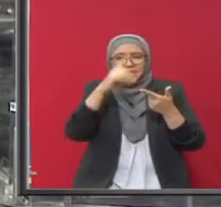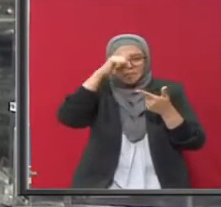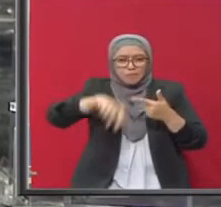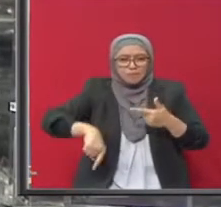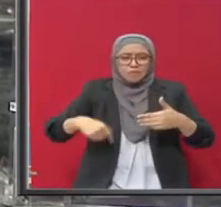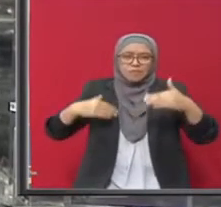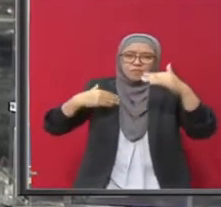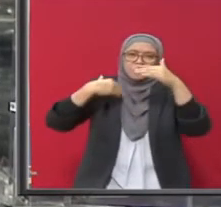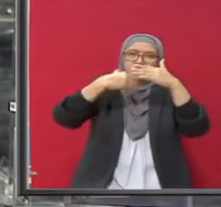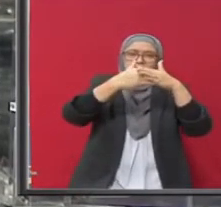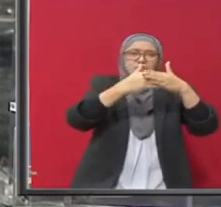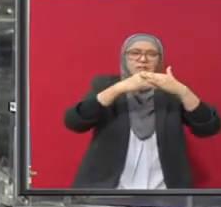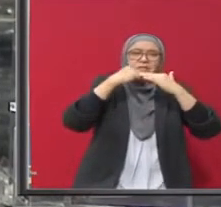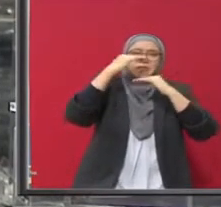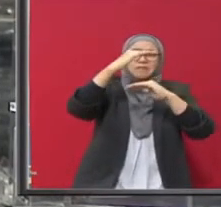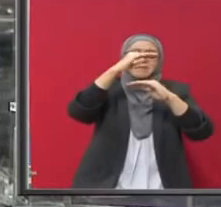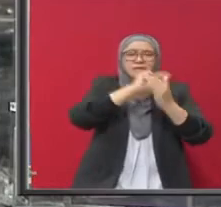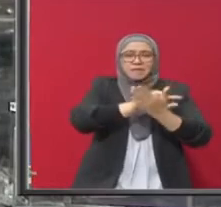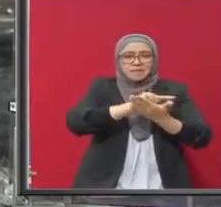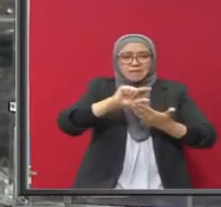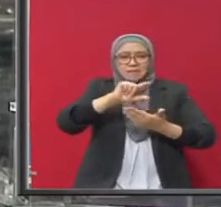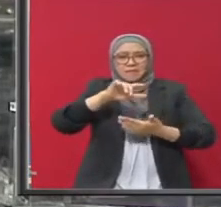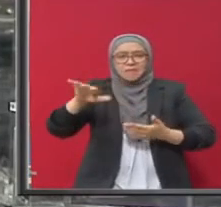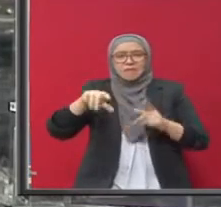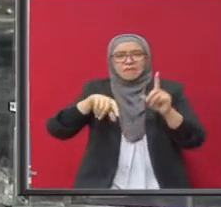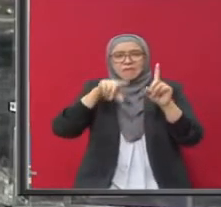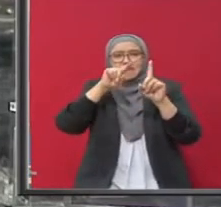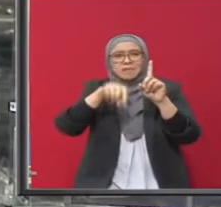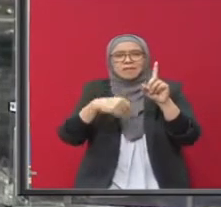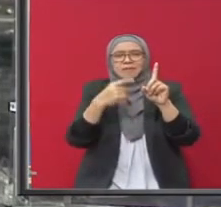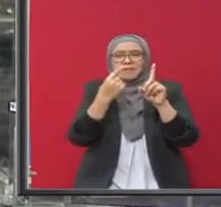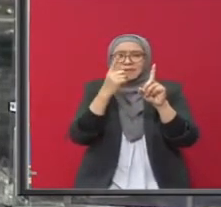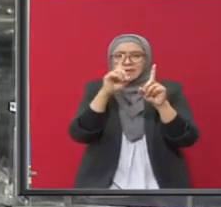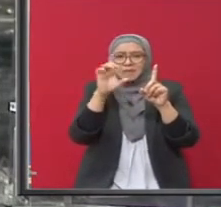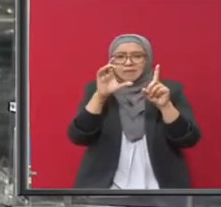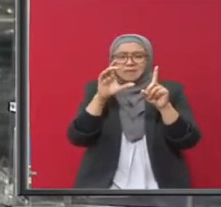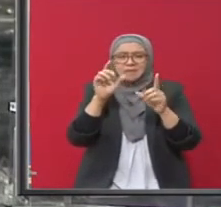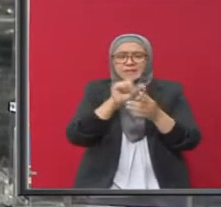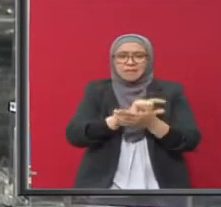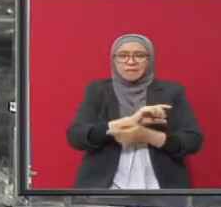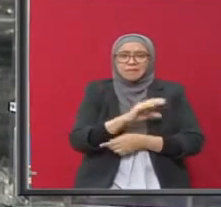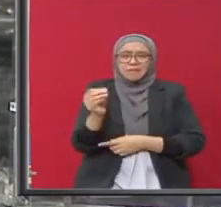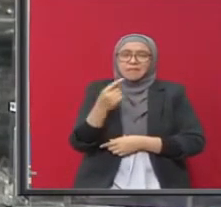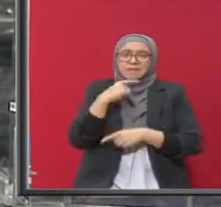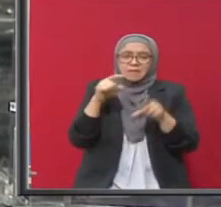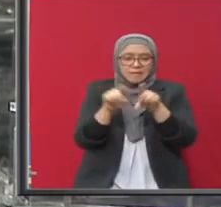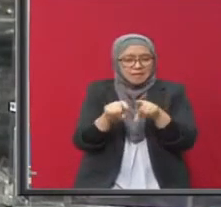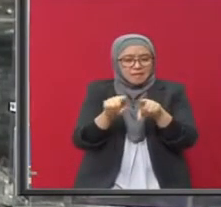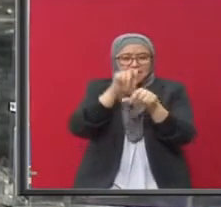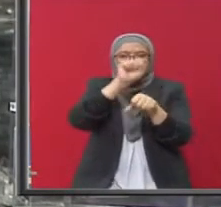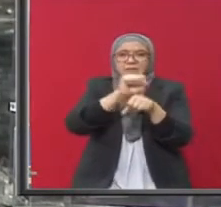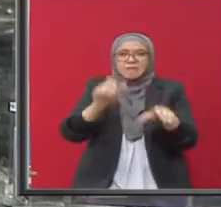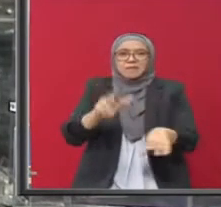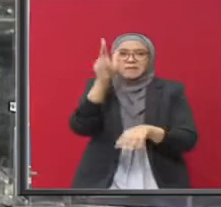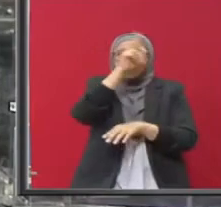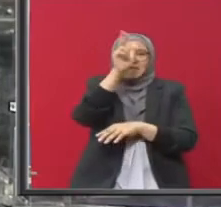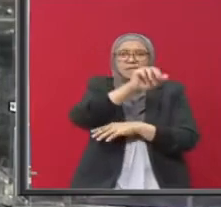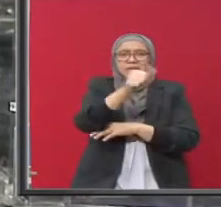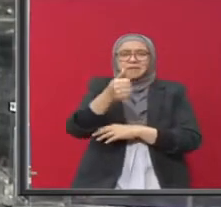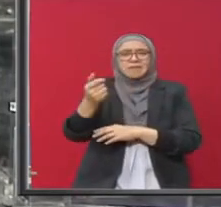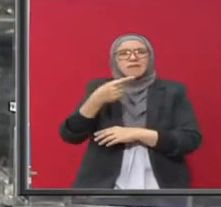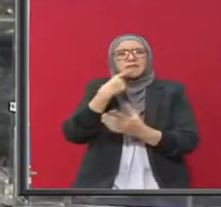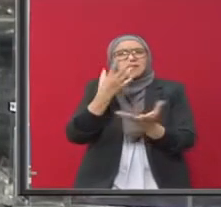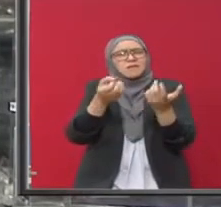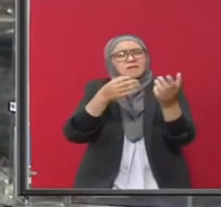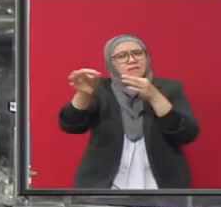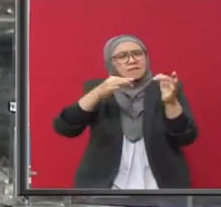minima RM1,100. Begitu juga kaki tangan awam yang lain. Saya ingin penjelasan berhubung status